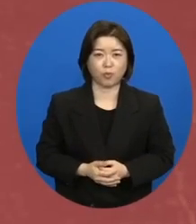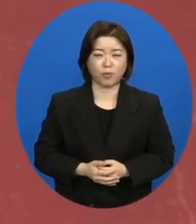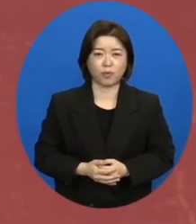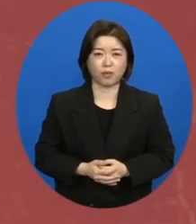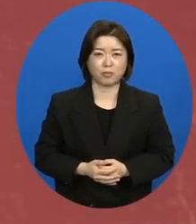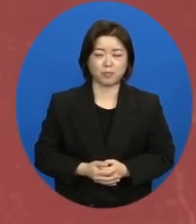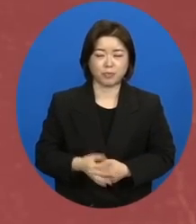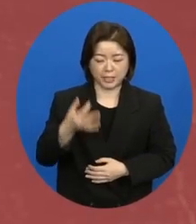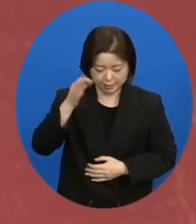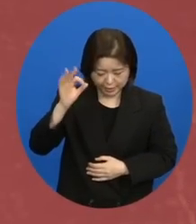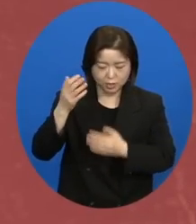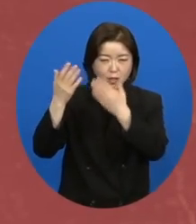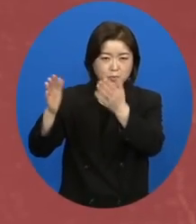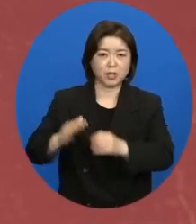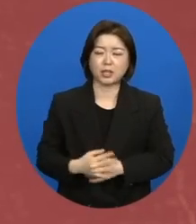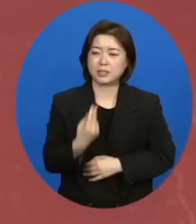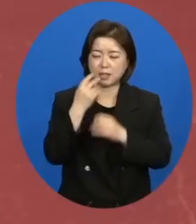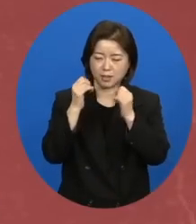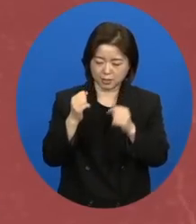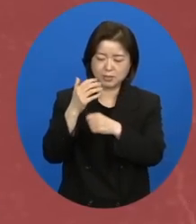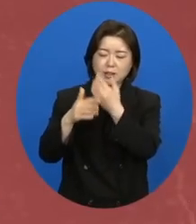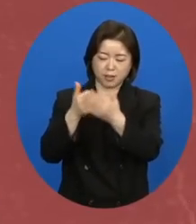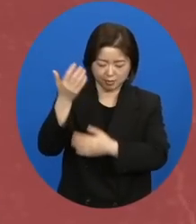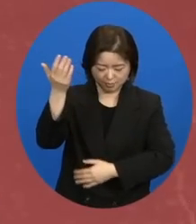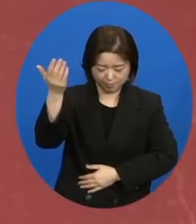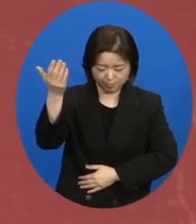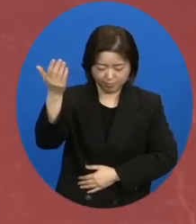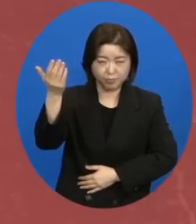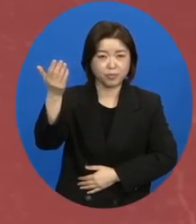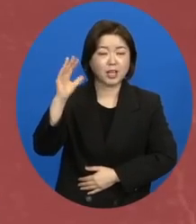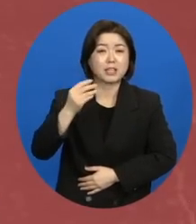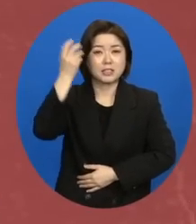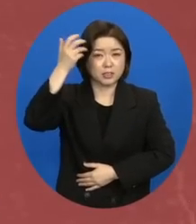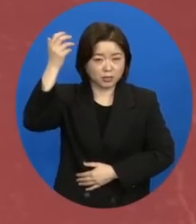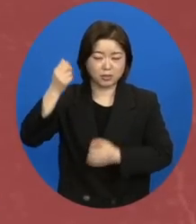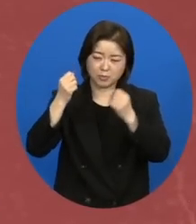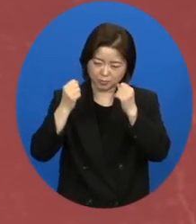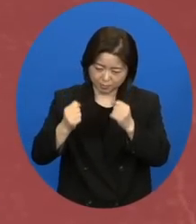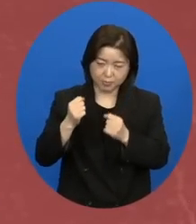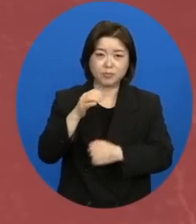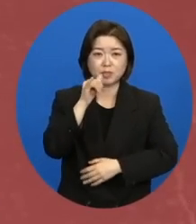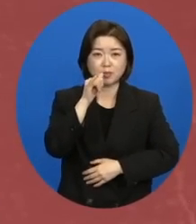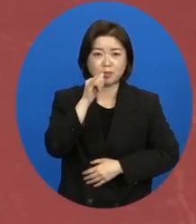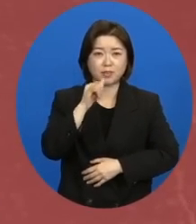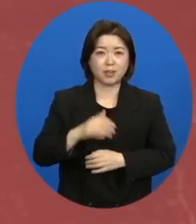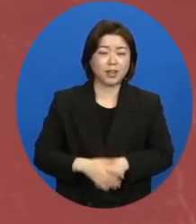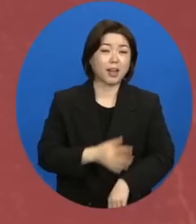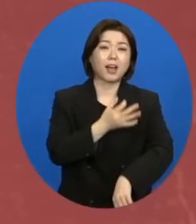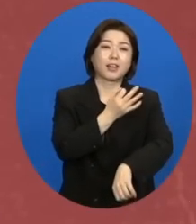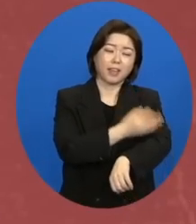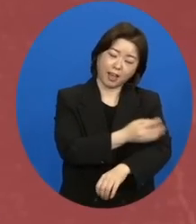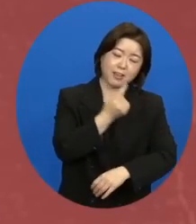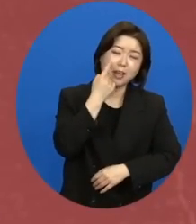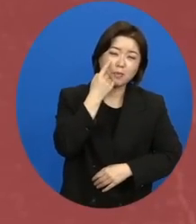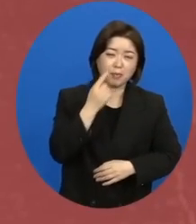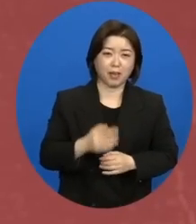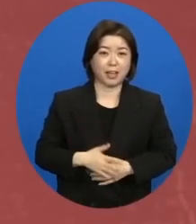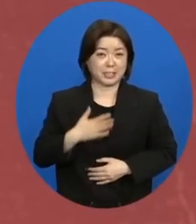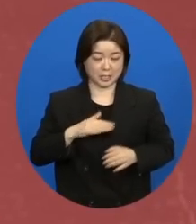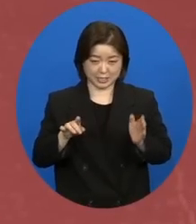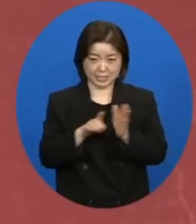시인하시면 돼요. 하나님 살아계십니다. 성령님 살아계세요. 그러니까 단순하게 보세요. 저는 신학교